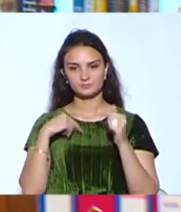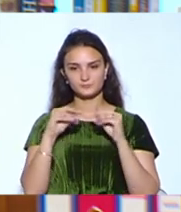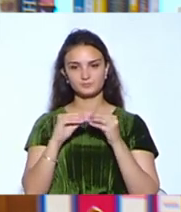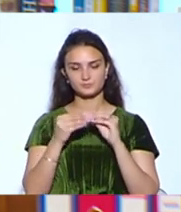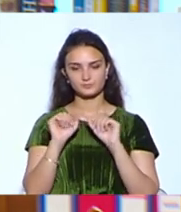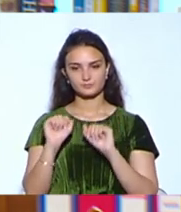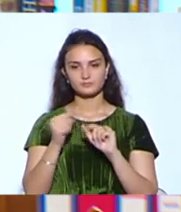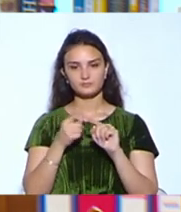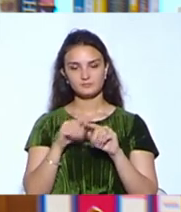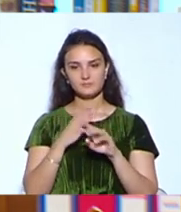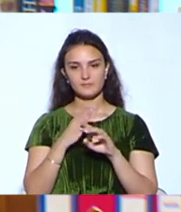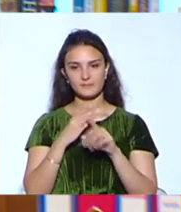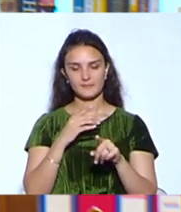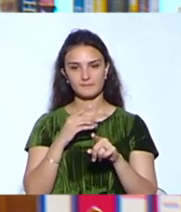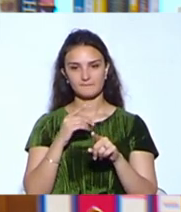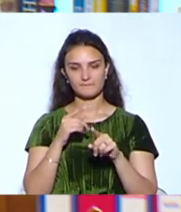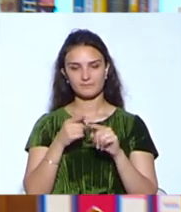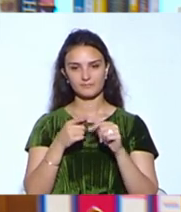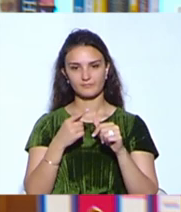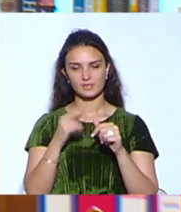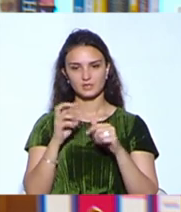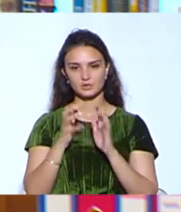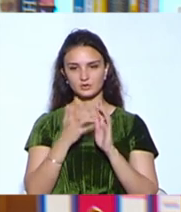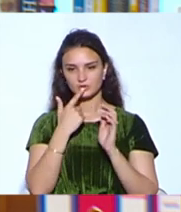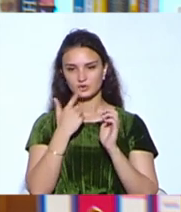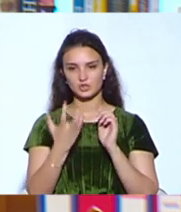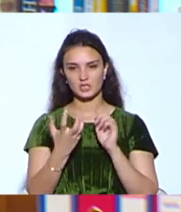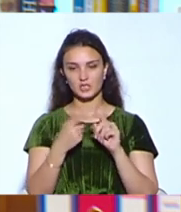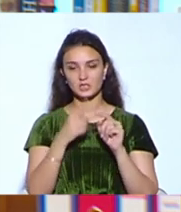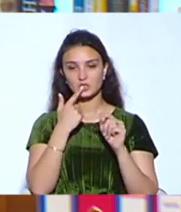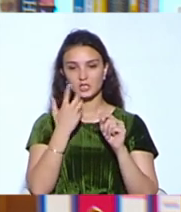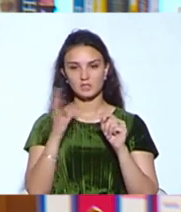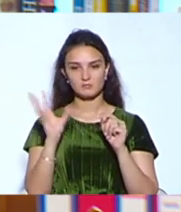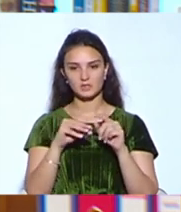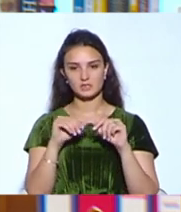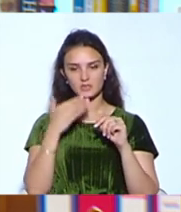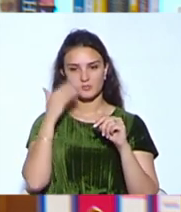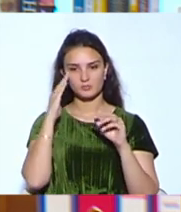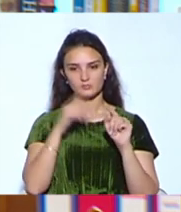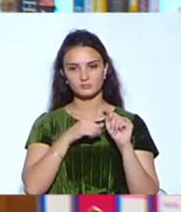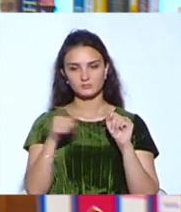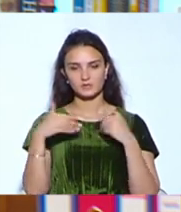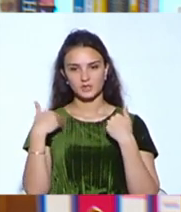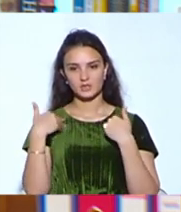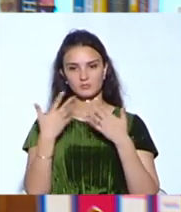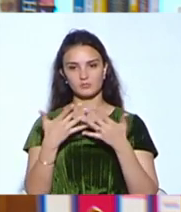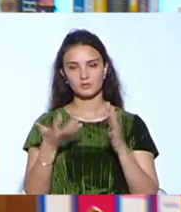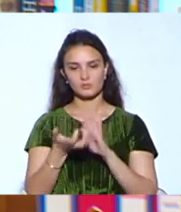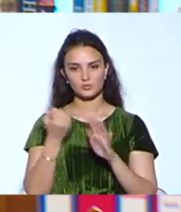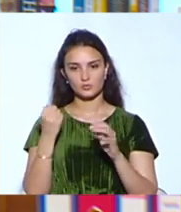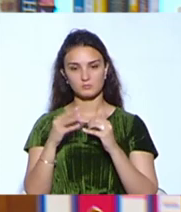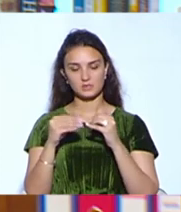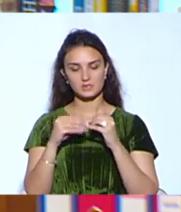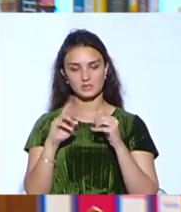პრობლემების განგვიცავს, ეს გახლავთ ისეთი ძირხვენა, როგორიც არის ჭარხალი. ჭარხალი, რომელმაც მთელი ზაფხულის განმავლობაში სასარგებლო ნივთიერებები ამოიღო